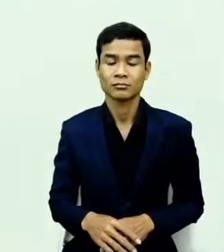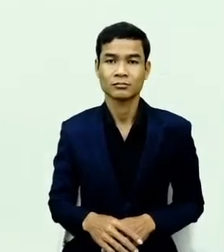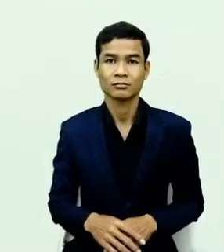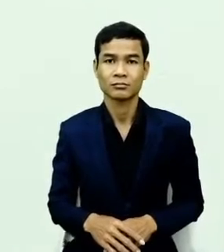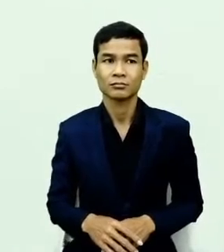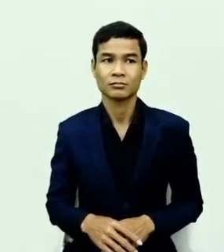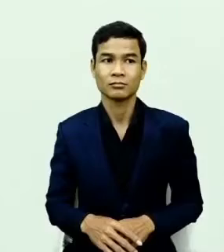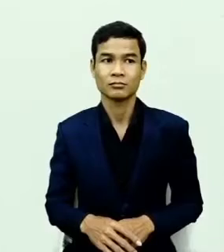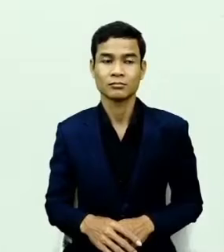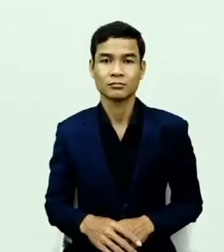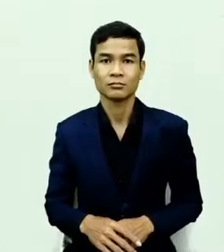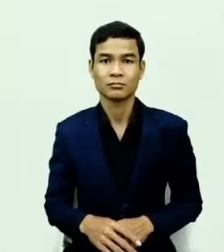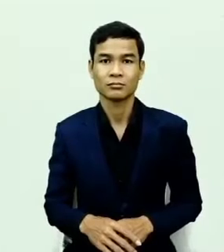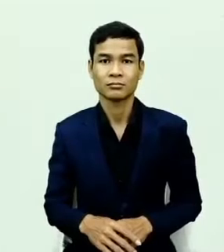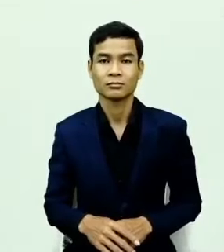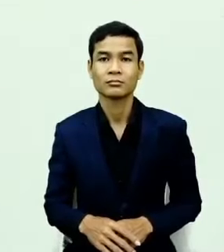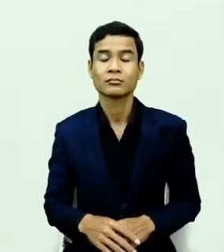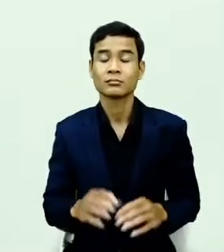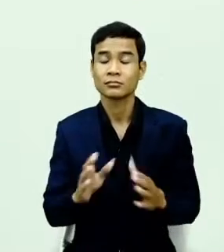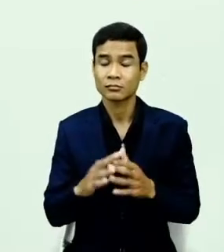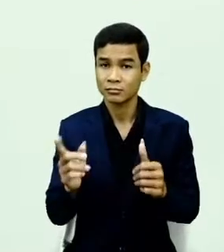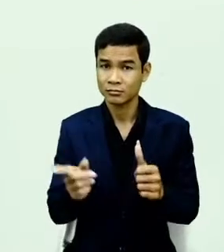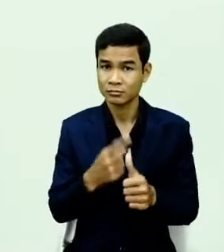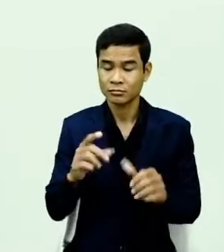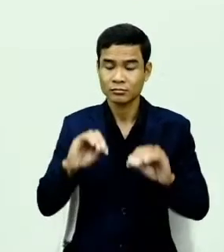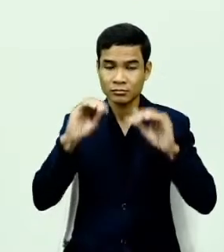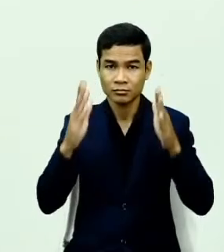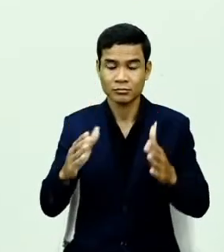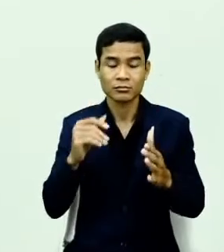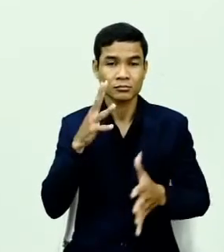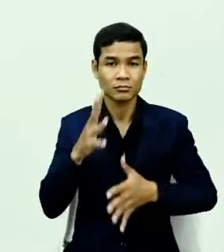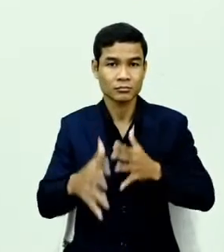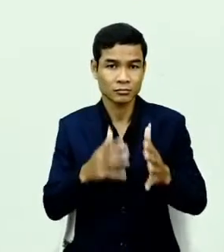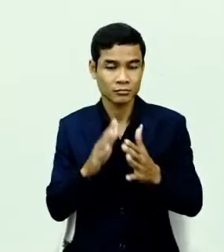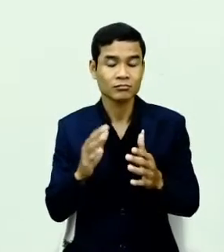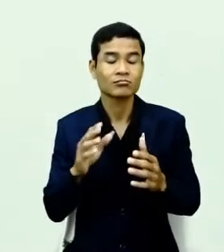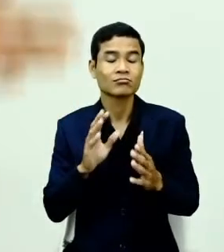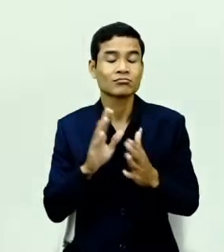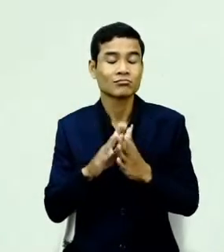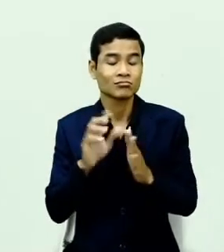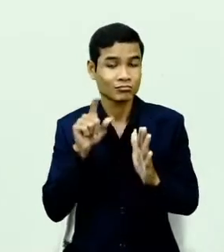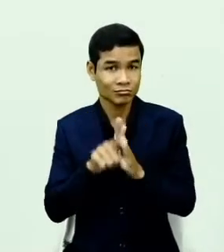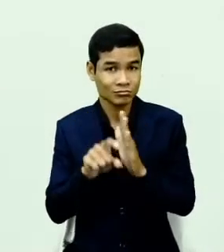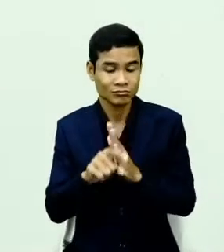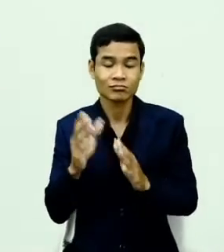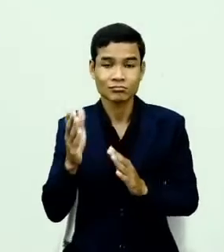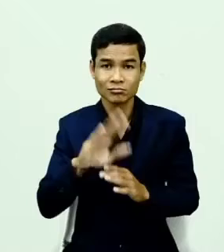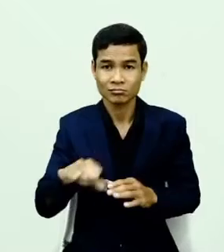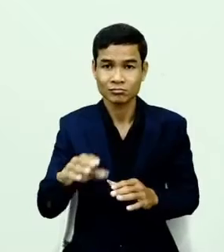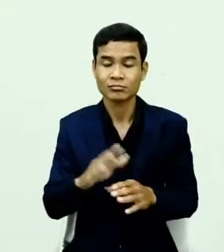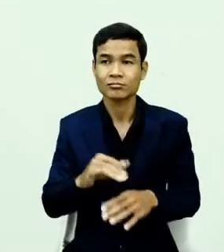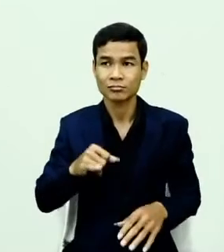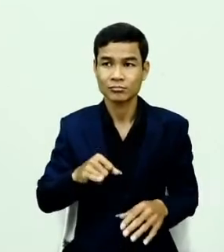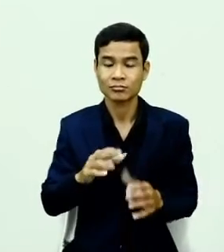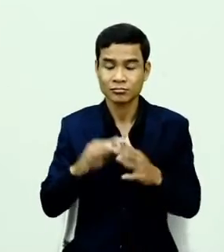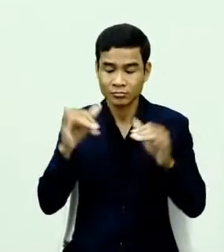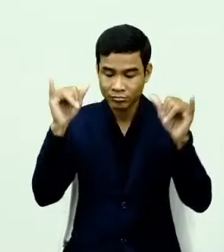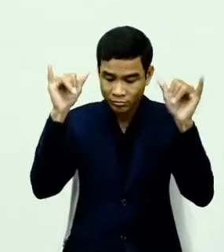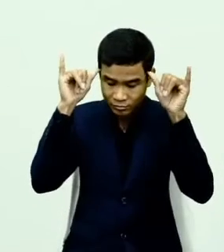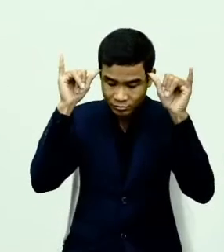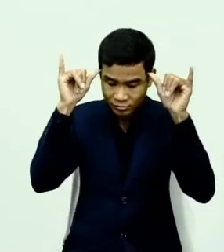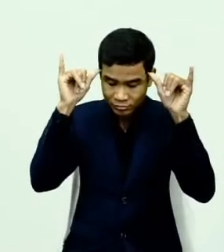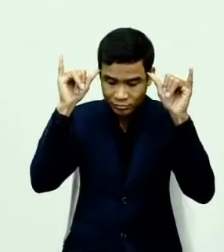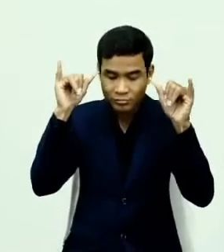តោះជាដំបូងនេះអ្នកគូនឹងអានចំណងជើងឲ្យកូនស្ដាប់ចាចៅសំតោះកចៅ